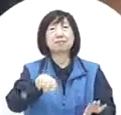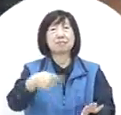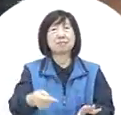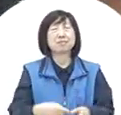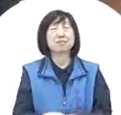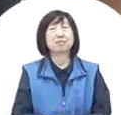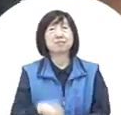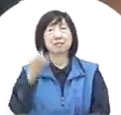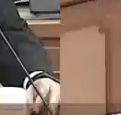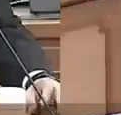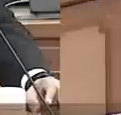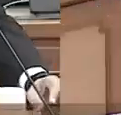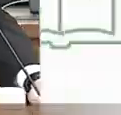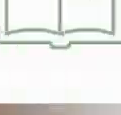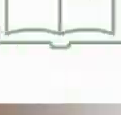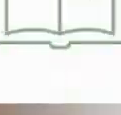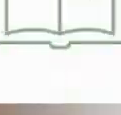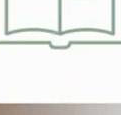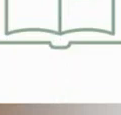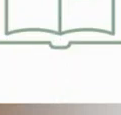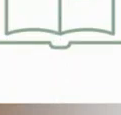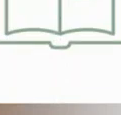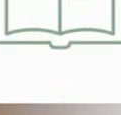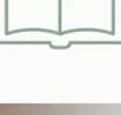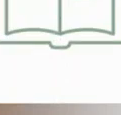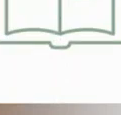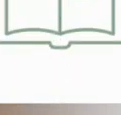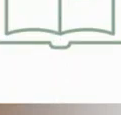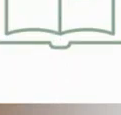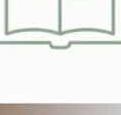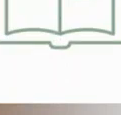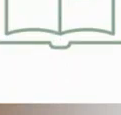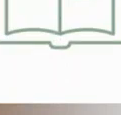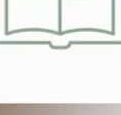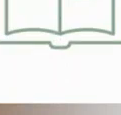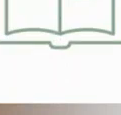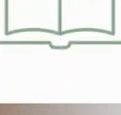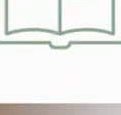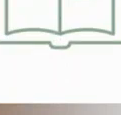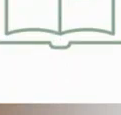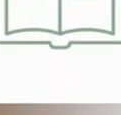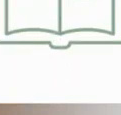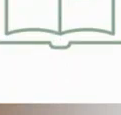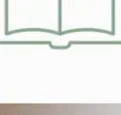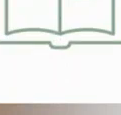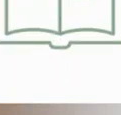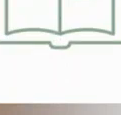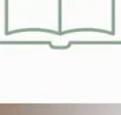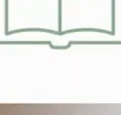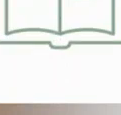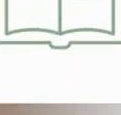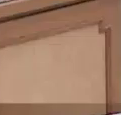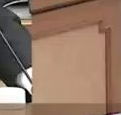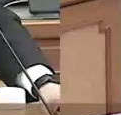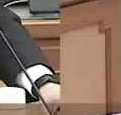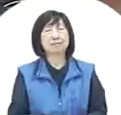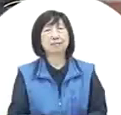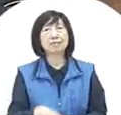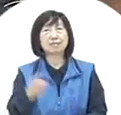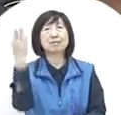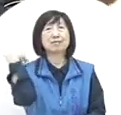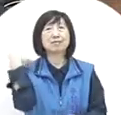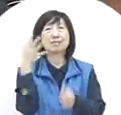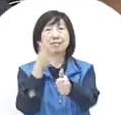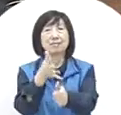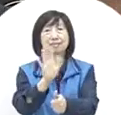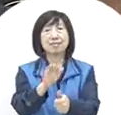五股坑观音坑溪断桥事件哦，这个本席在施政报告的时候有咨询过市长， 是。 来，我们